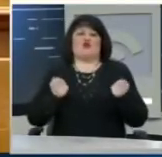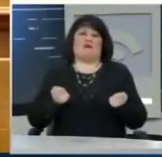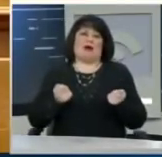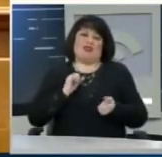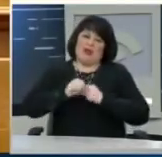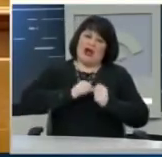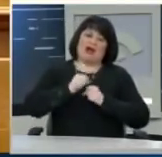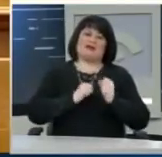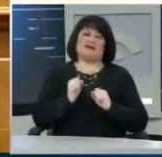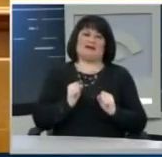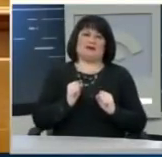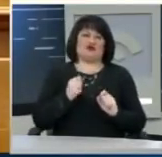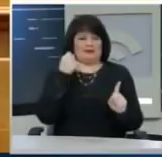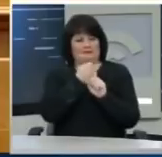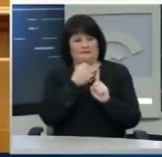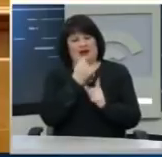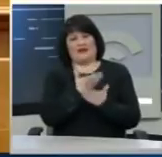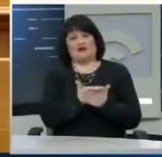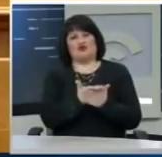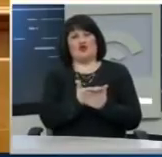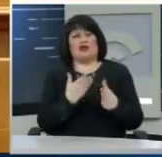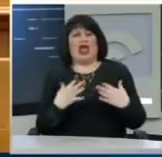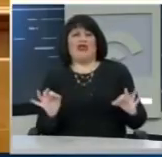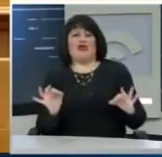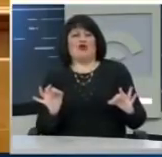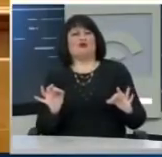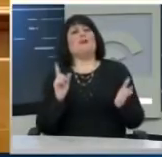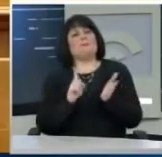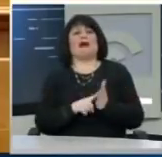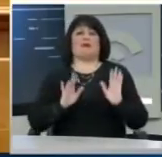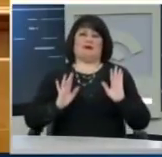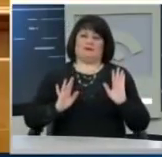αυτή η διεκδίκηση να μην μείνει ένα γράμμα κενό.